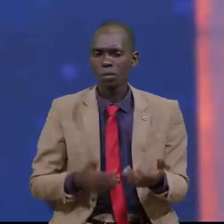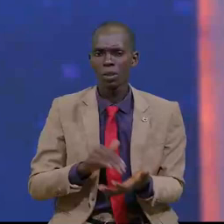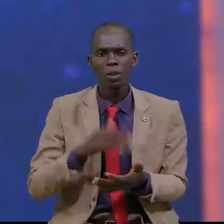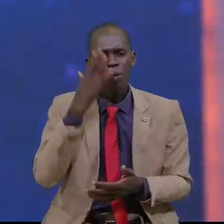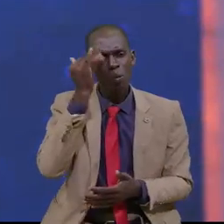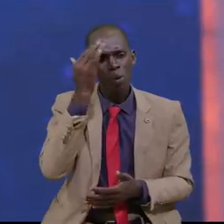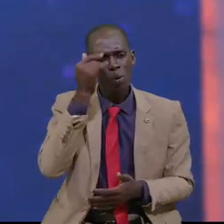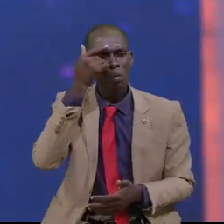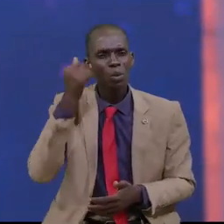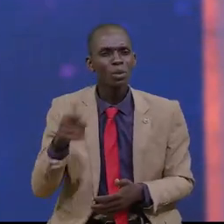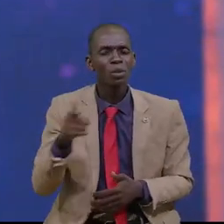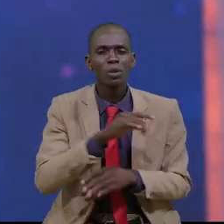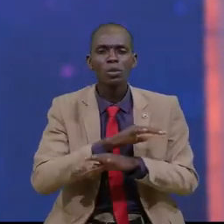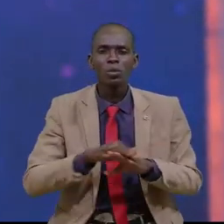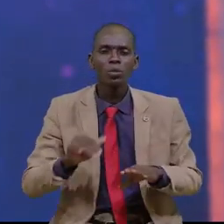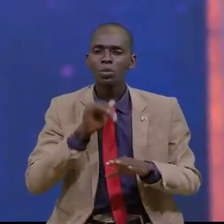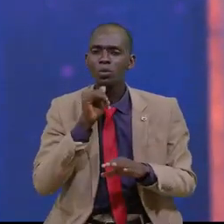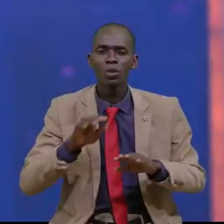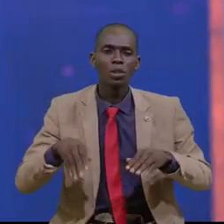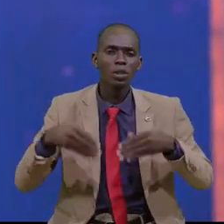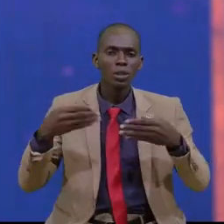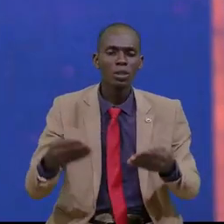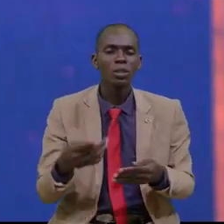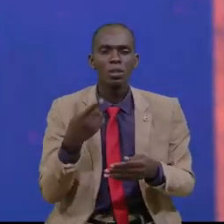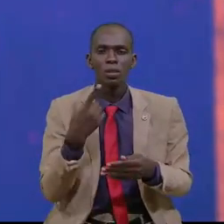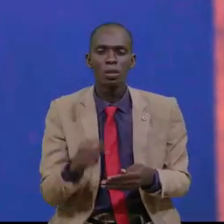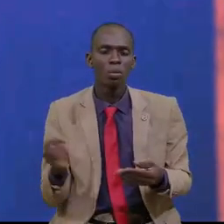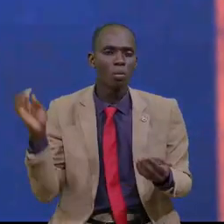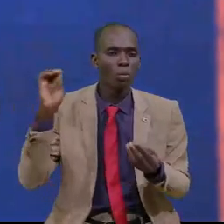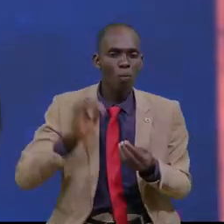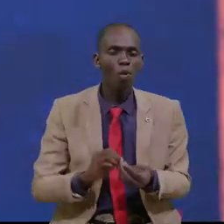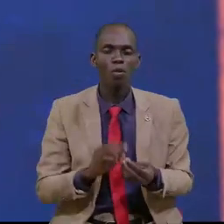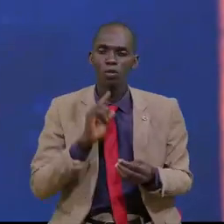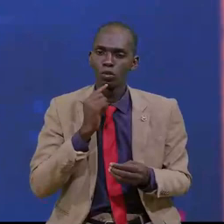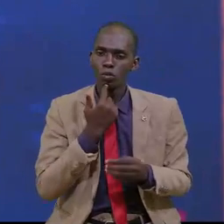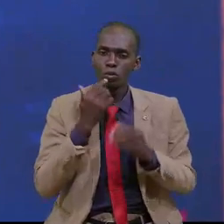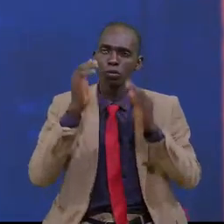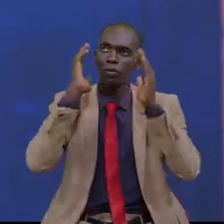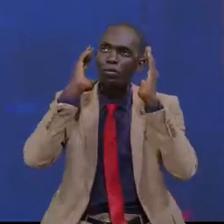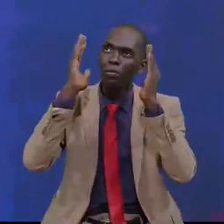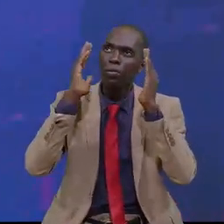sauvés. Pourquoi? Parce qu'ils ne prêtent pas attention à ce qu'ils entendent.